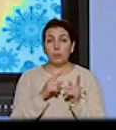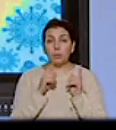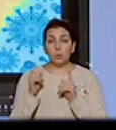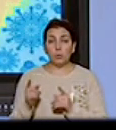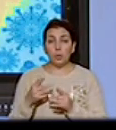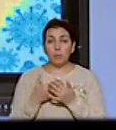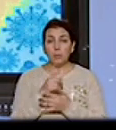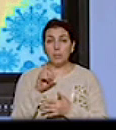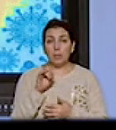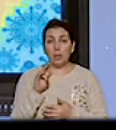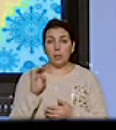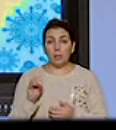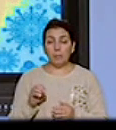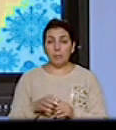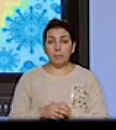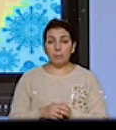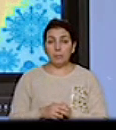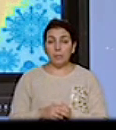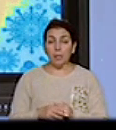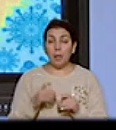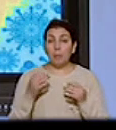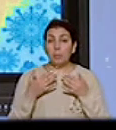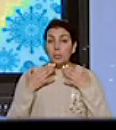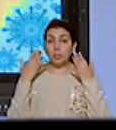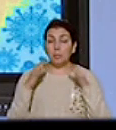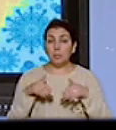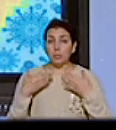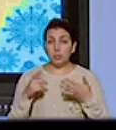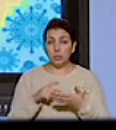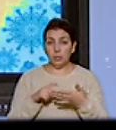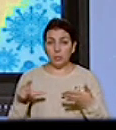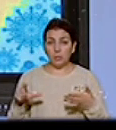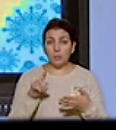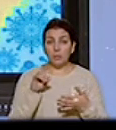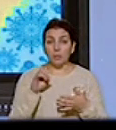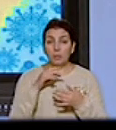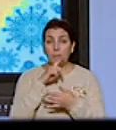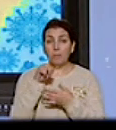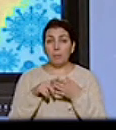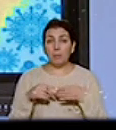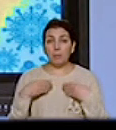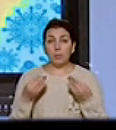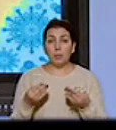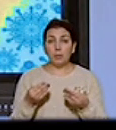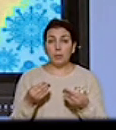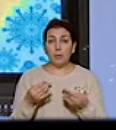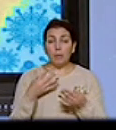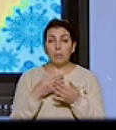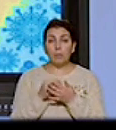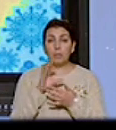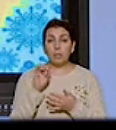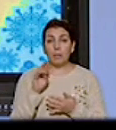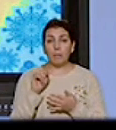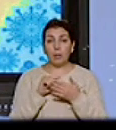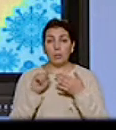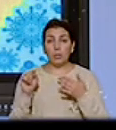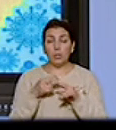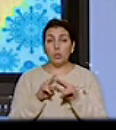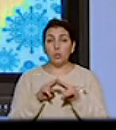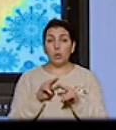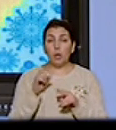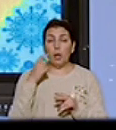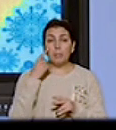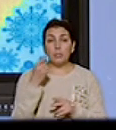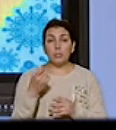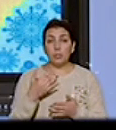к выполнению заданий. Прочитайте предложение. Задайте вопросы к выделенным словам.